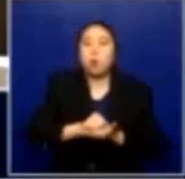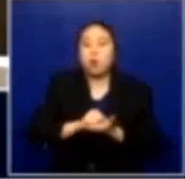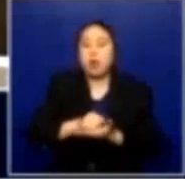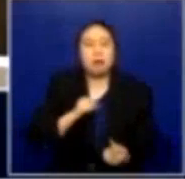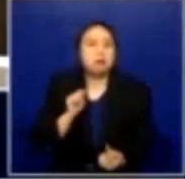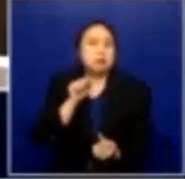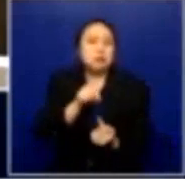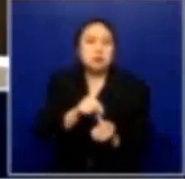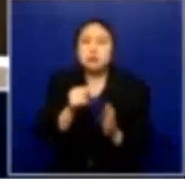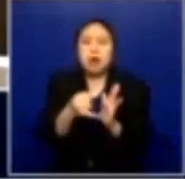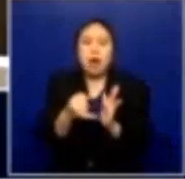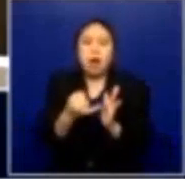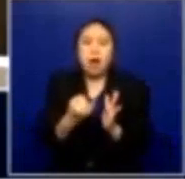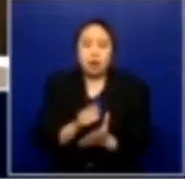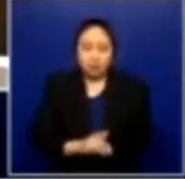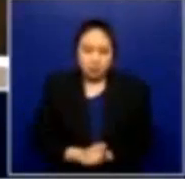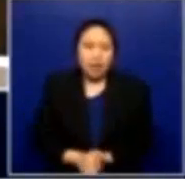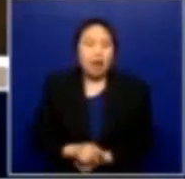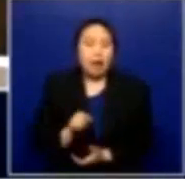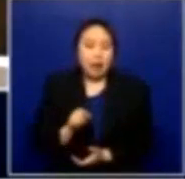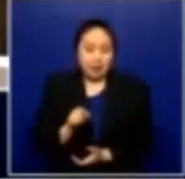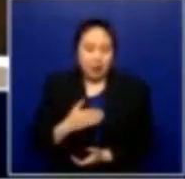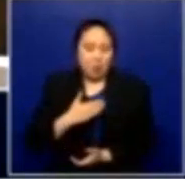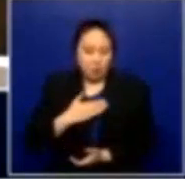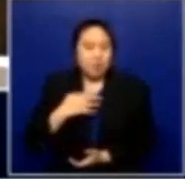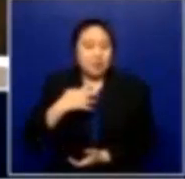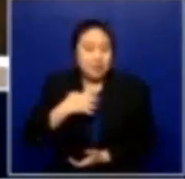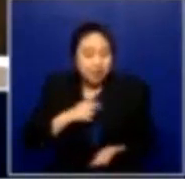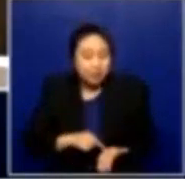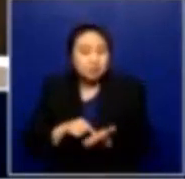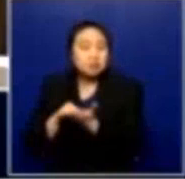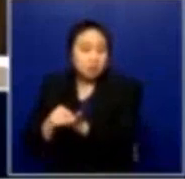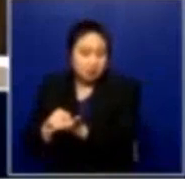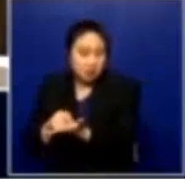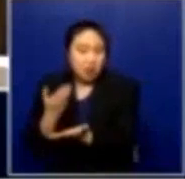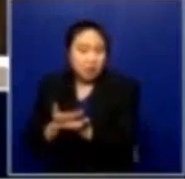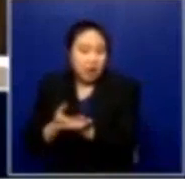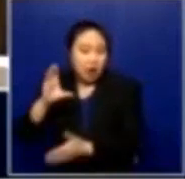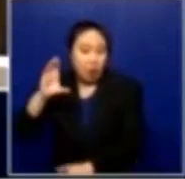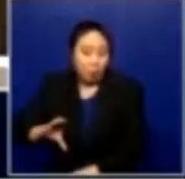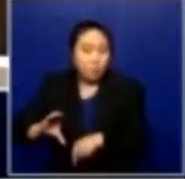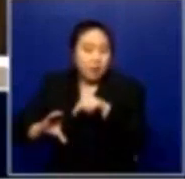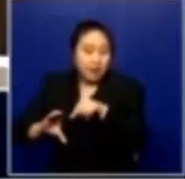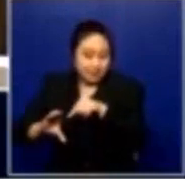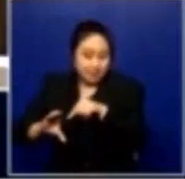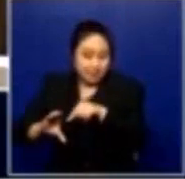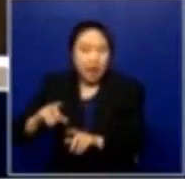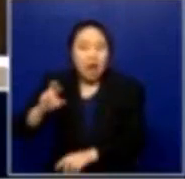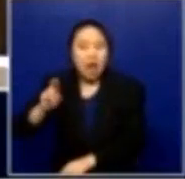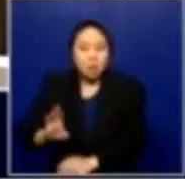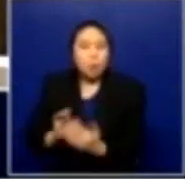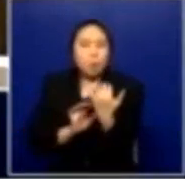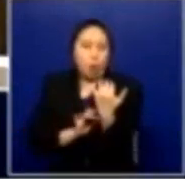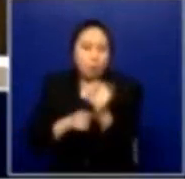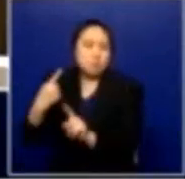ทะเบียนราษฎรได้ง่ายขึ้นนี่คือสาเหตุหนึ่งที่ผมอยากจะเสนอปรับลดงบประมาณในส่วนของการเช่าระบบคอมพิว